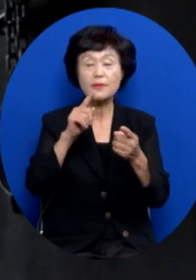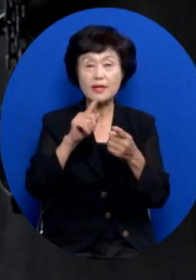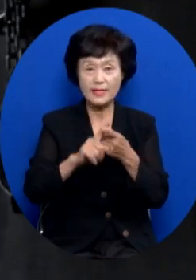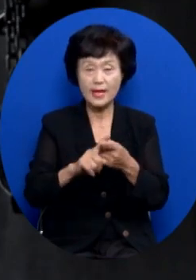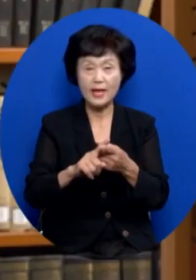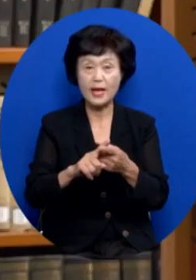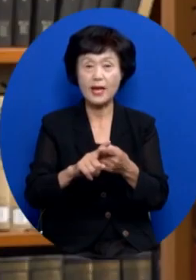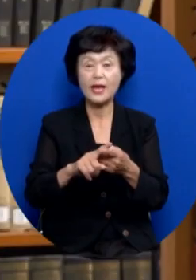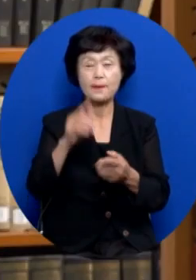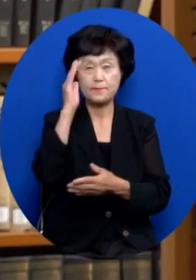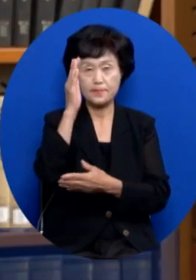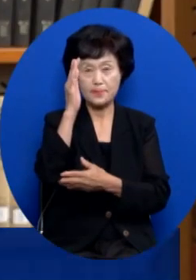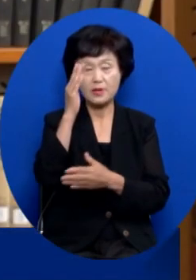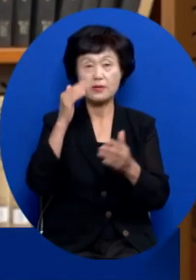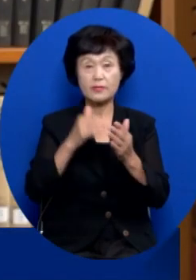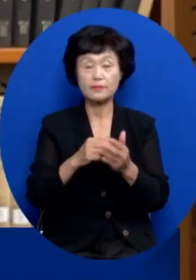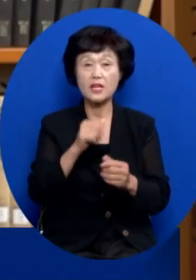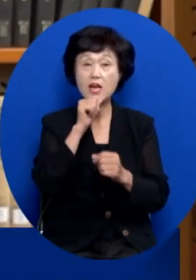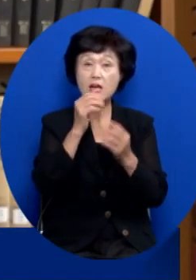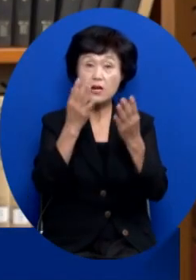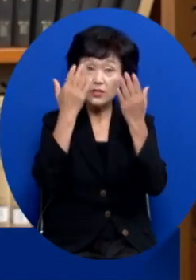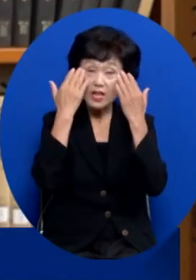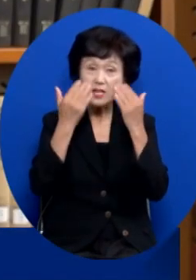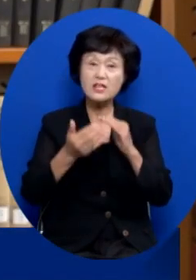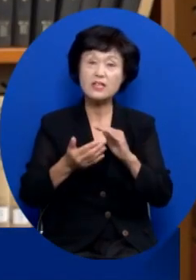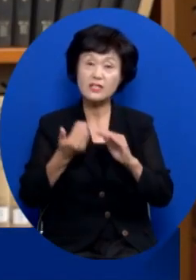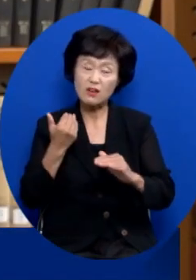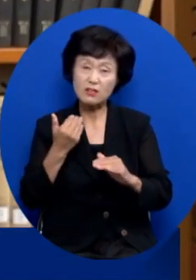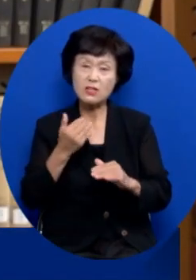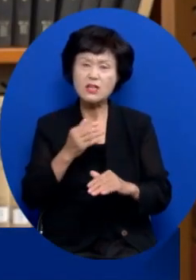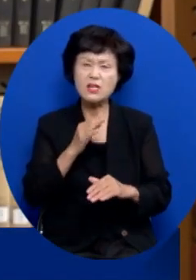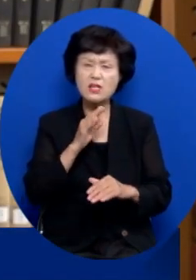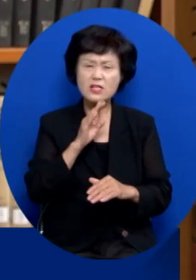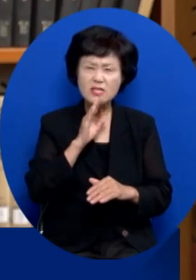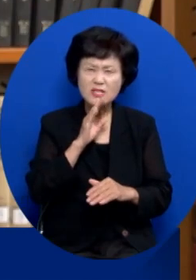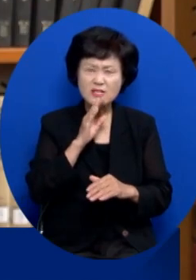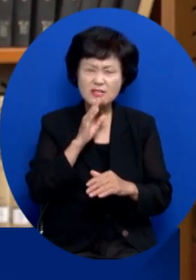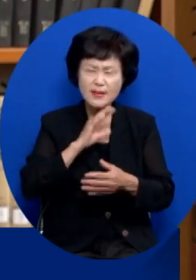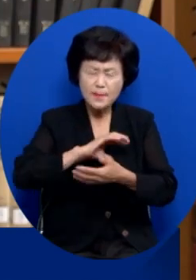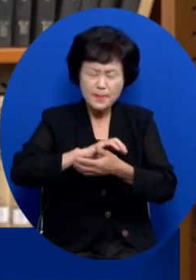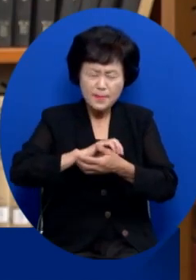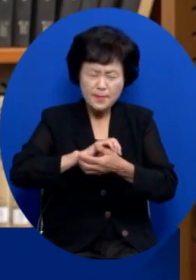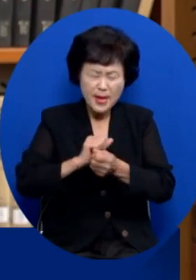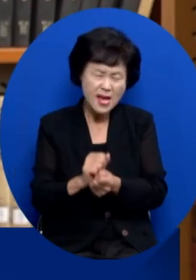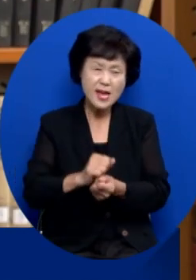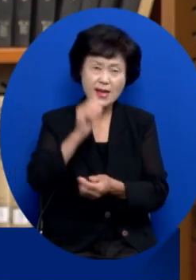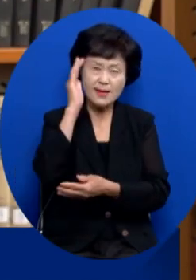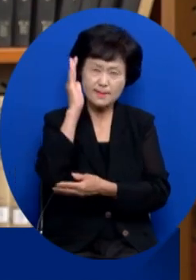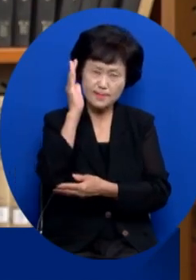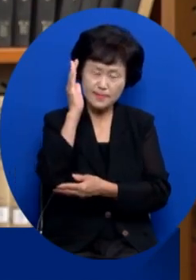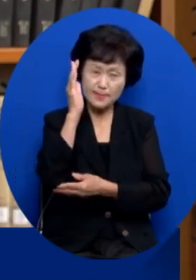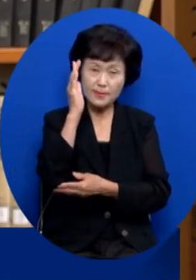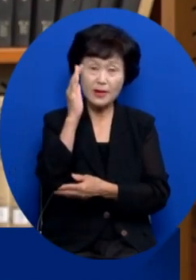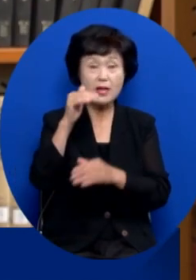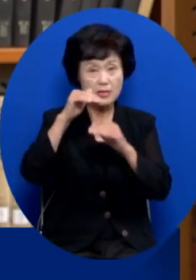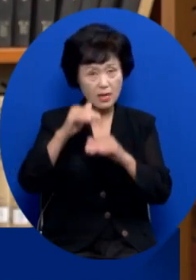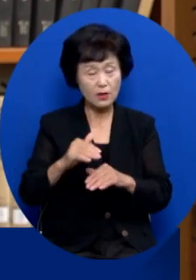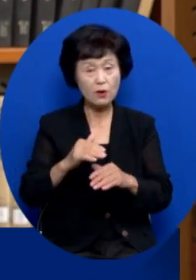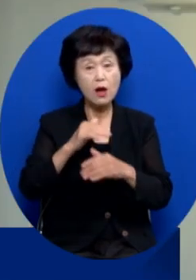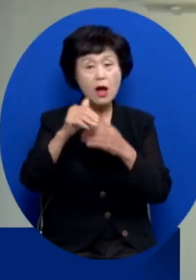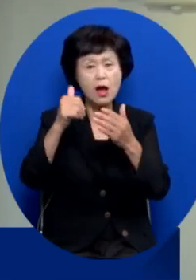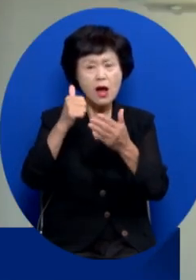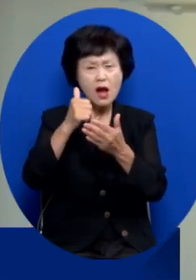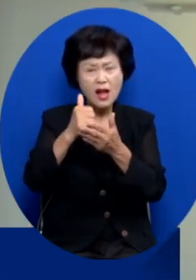있습니다. 투옥되시기 전에 진짜 혼혈을 기울여서 하신 설교 같아요. 하나님을 열래야